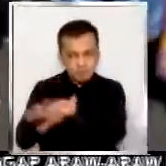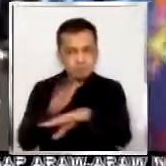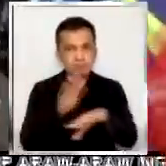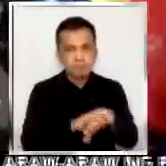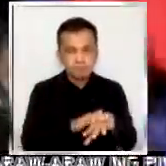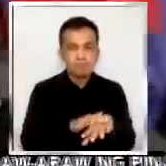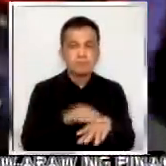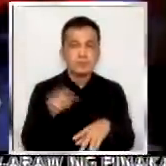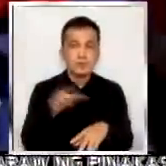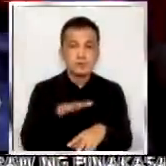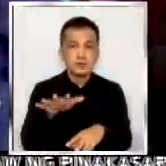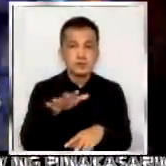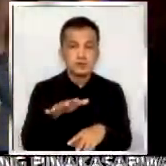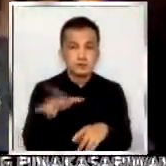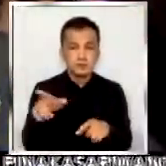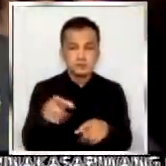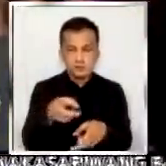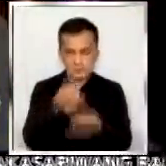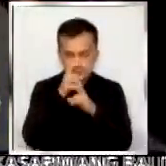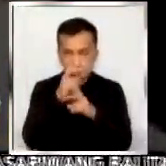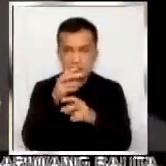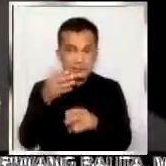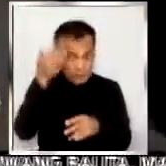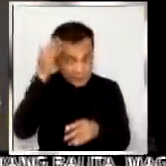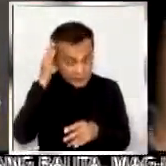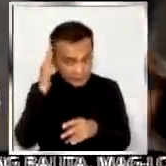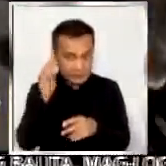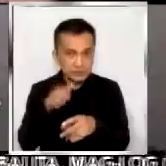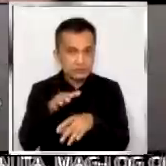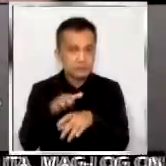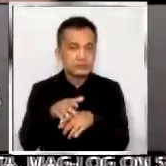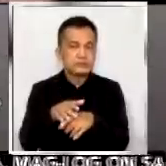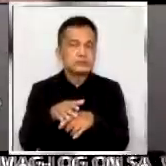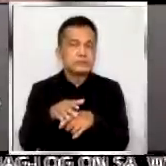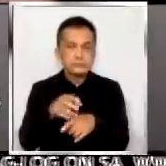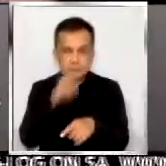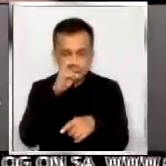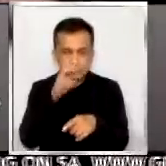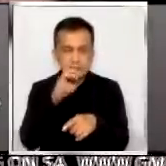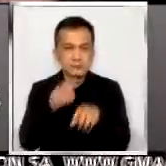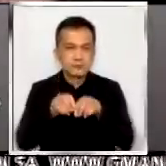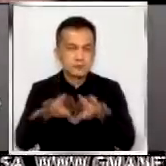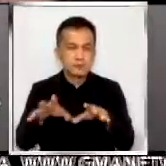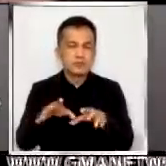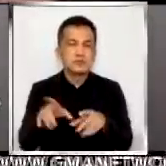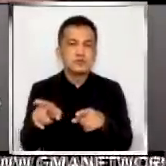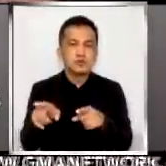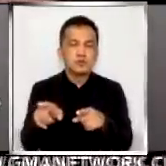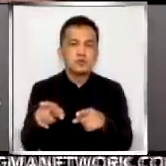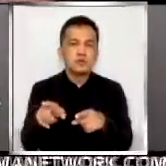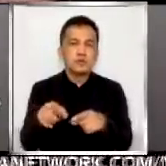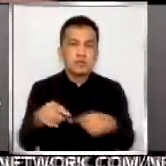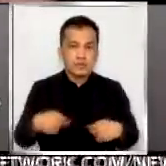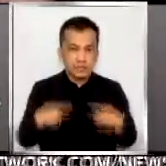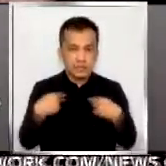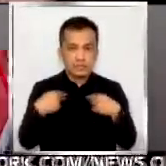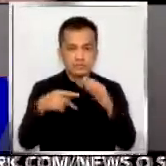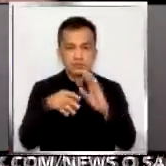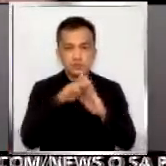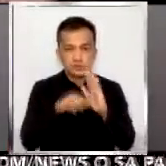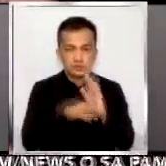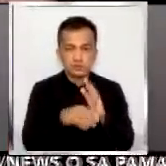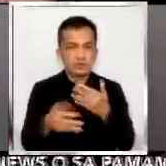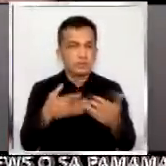to strictly implement no yung health protocols natin kahit na tayo ay nagse-celebrate ng holiday